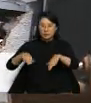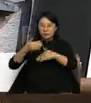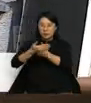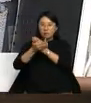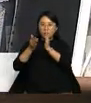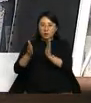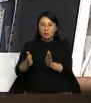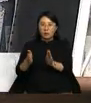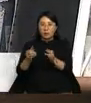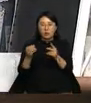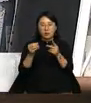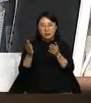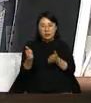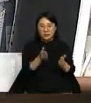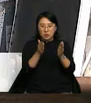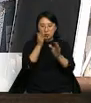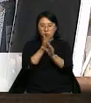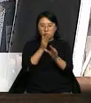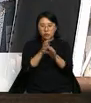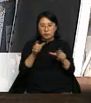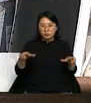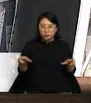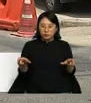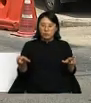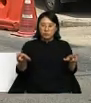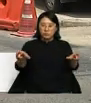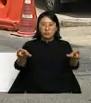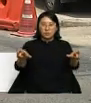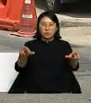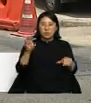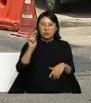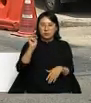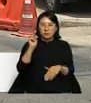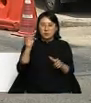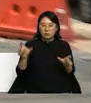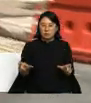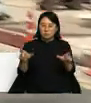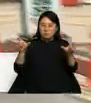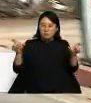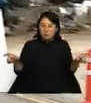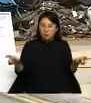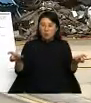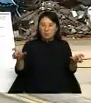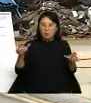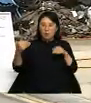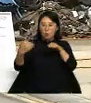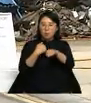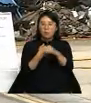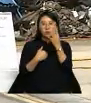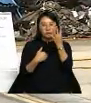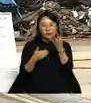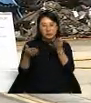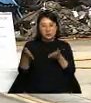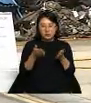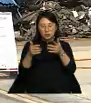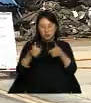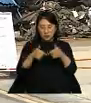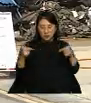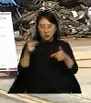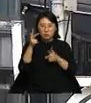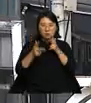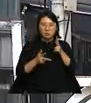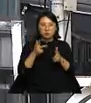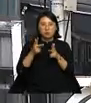건물. 2차선 도로를 중심으로 양쪽 상가들이 3m 뒤로 물러나면 왕복 4차선 도로로 넓히는